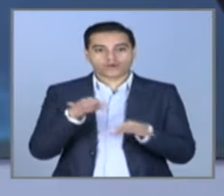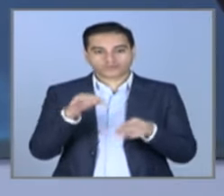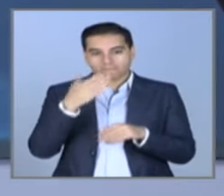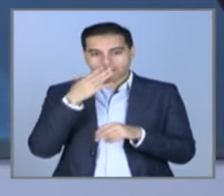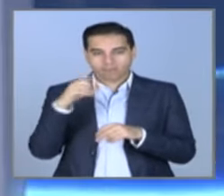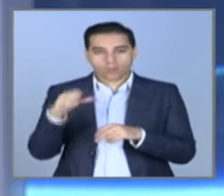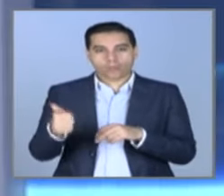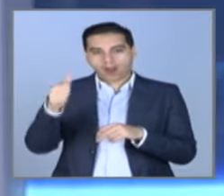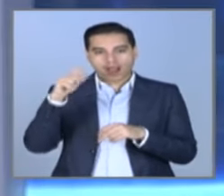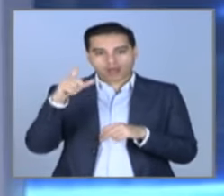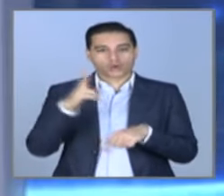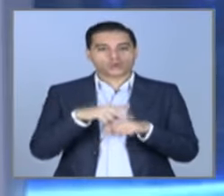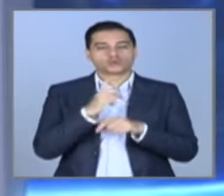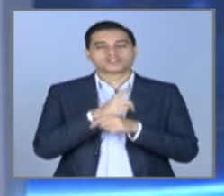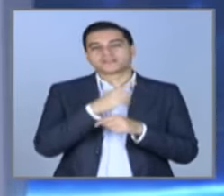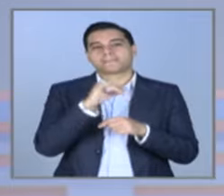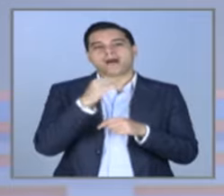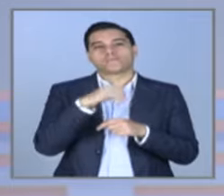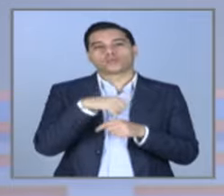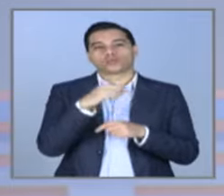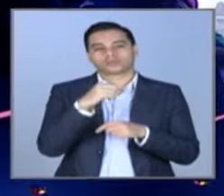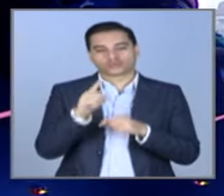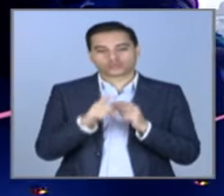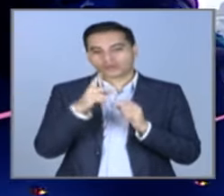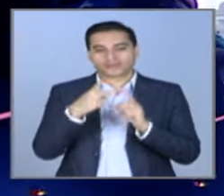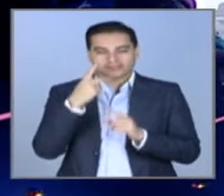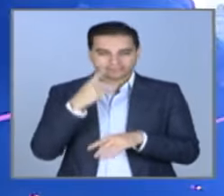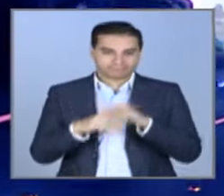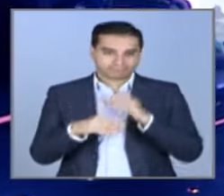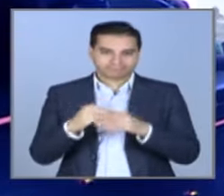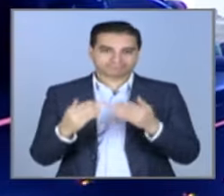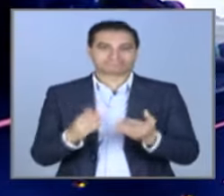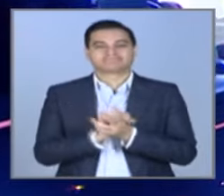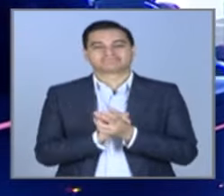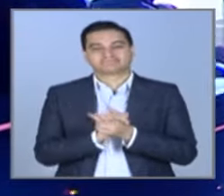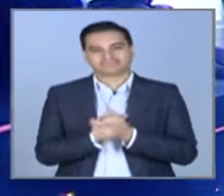وائل والأستاذ محمود. سؤال التاني،